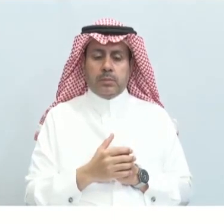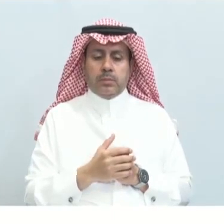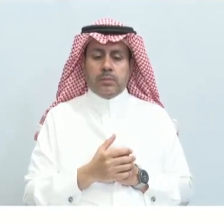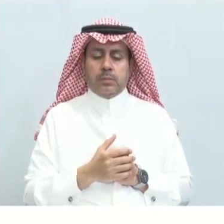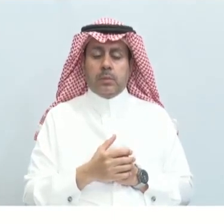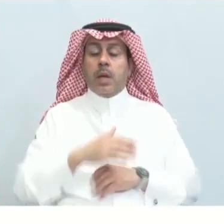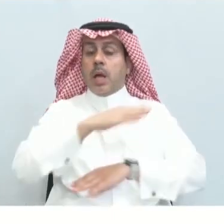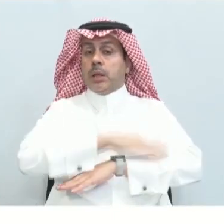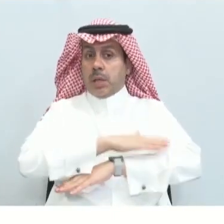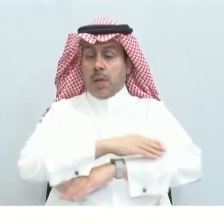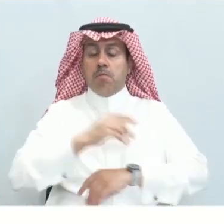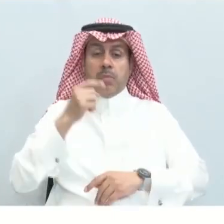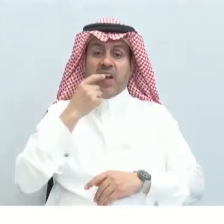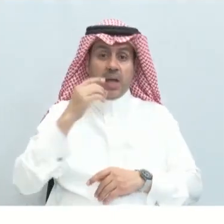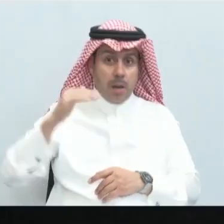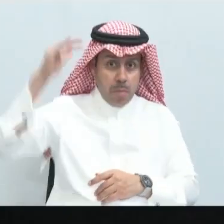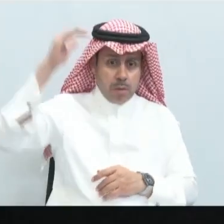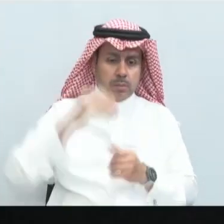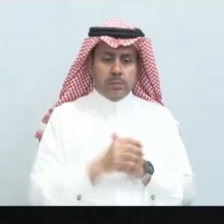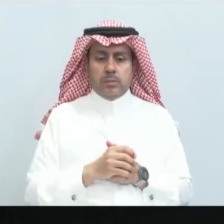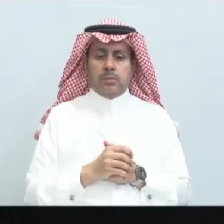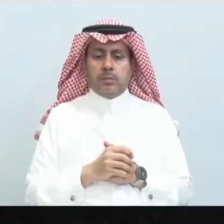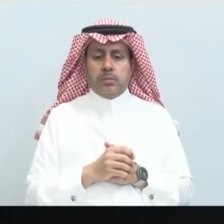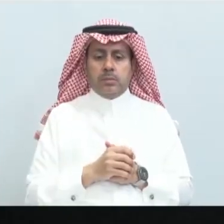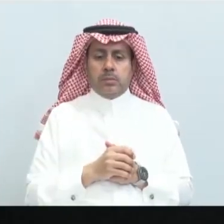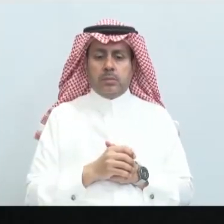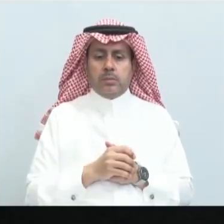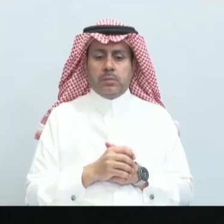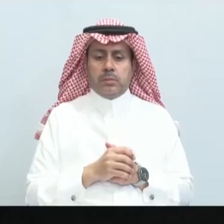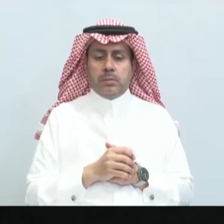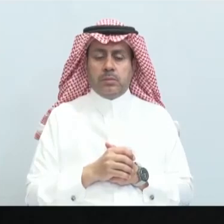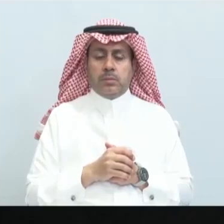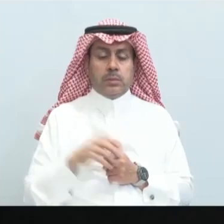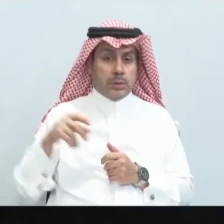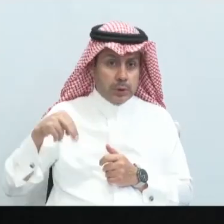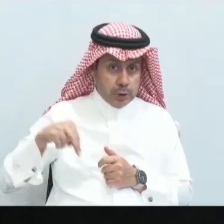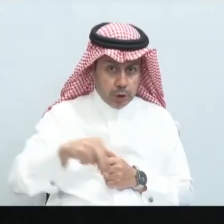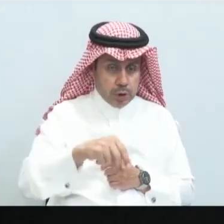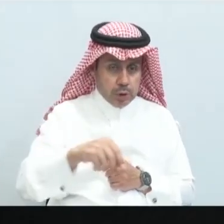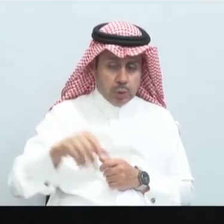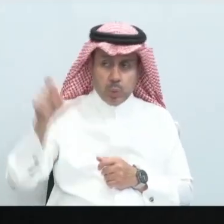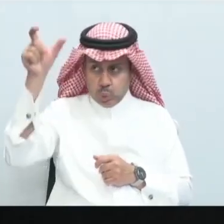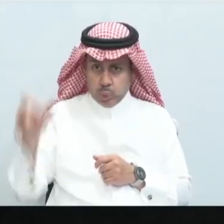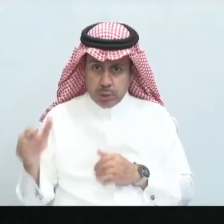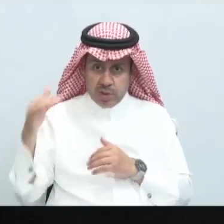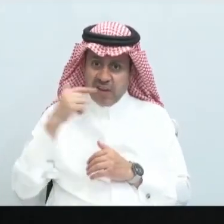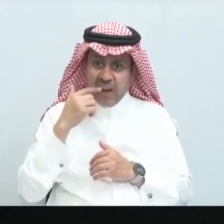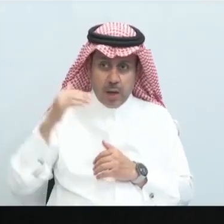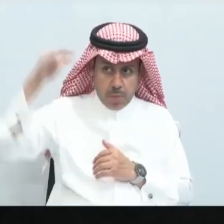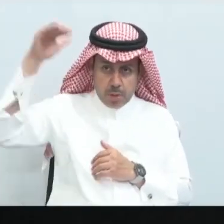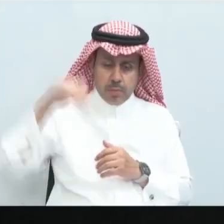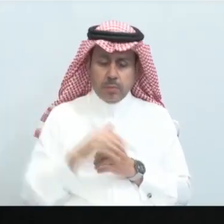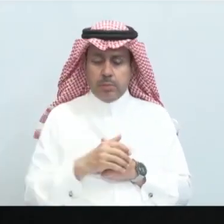اننا نحترم الكبير اليس كذلك ما رايكم اذا اتيت انت وشخص كبير اذا اتيت انت